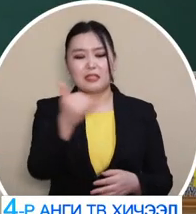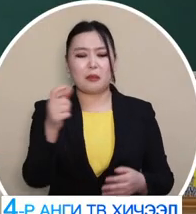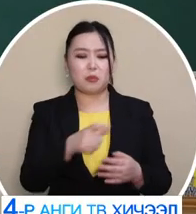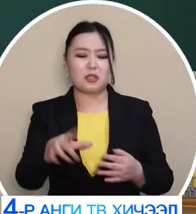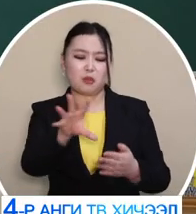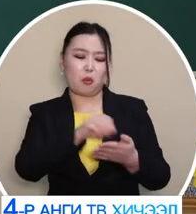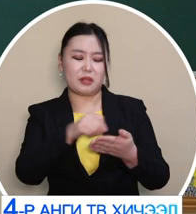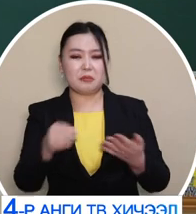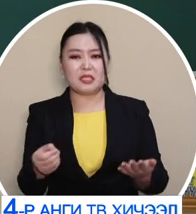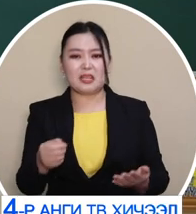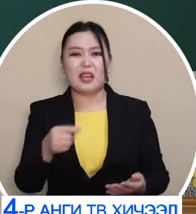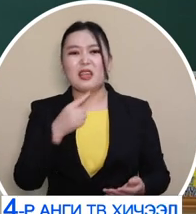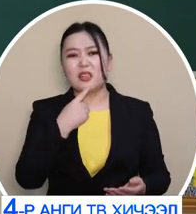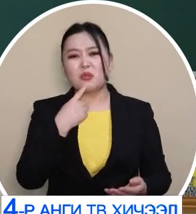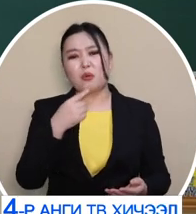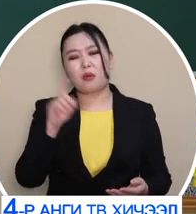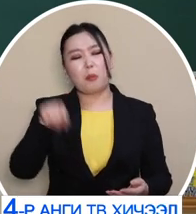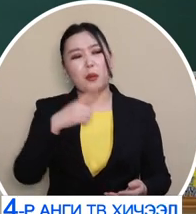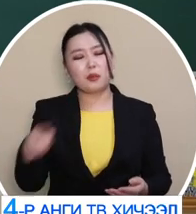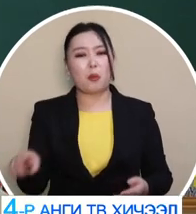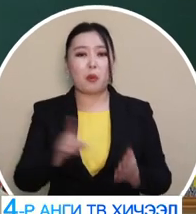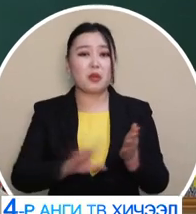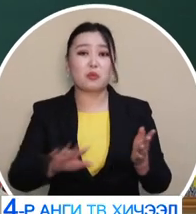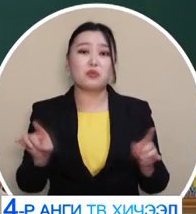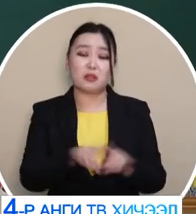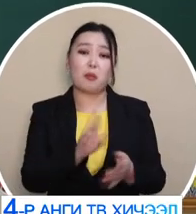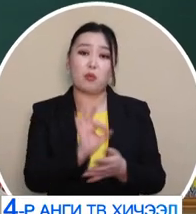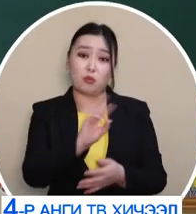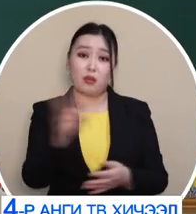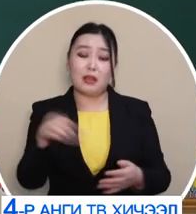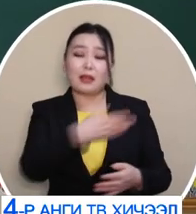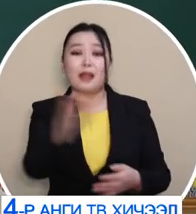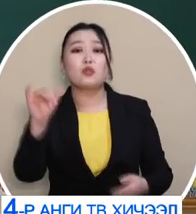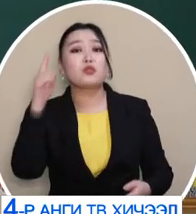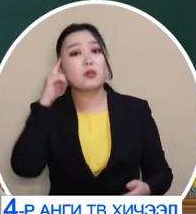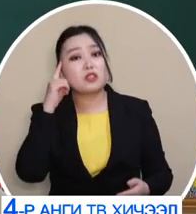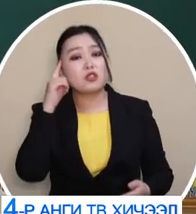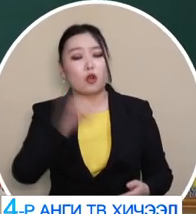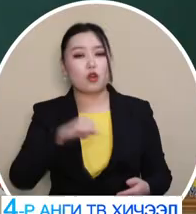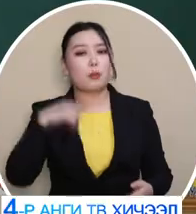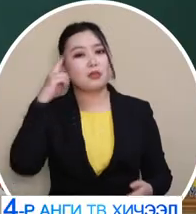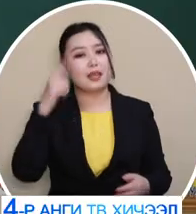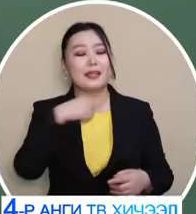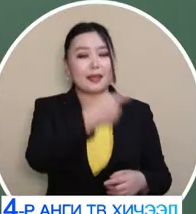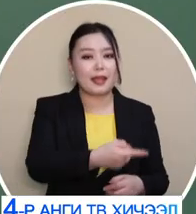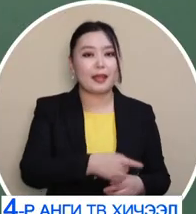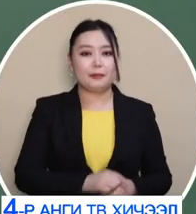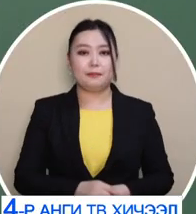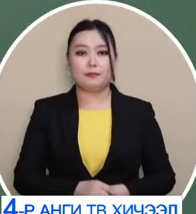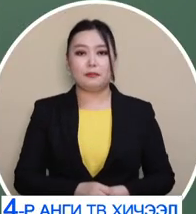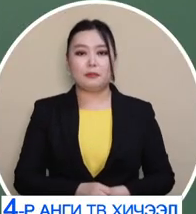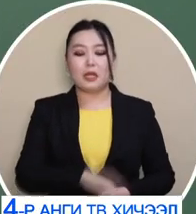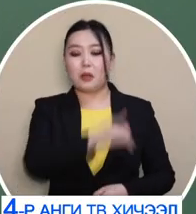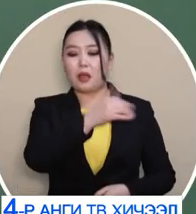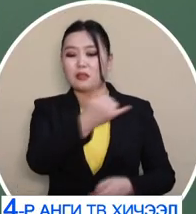гайтай, хортой, хэрэггүй зүйл мөн үү? За, та нар үүнийг хэрхэн бодож байна вэ? Өөрийн санаа бодлоо хуваалцаарай. Бусдаас